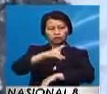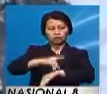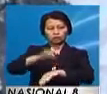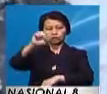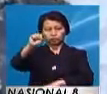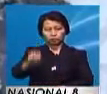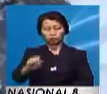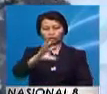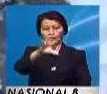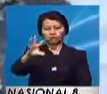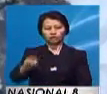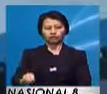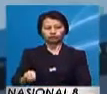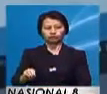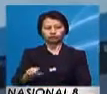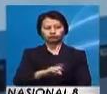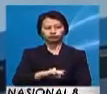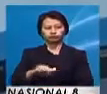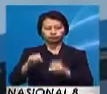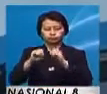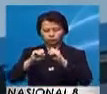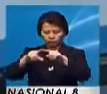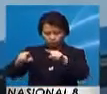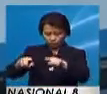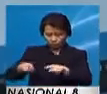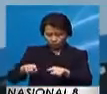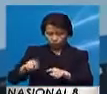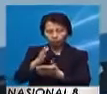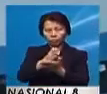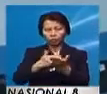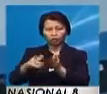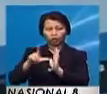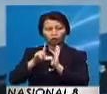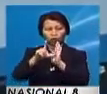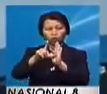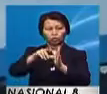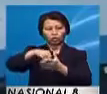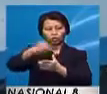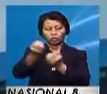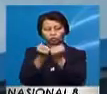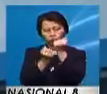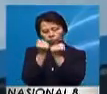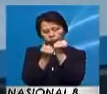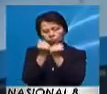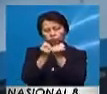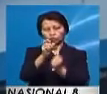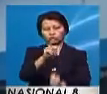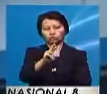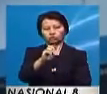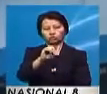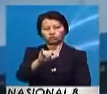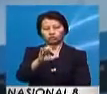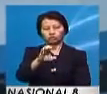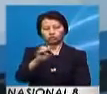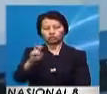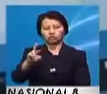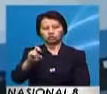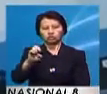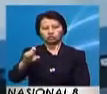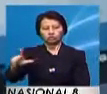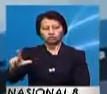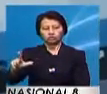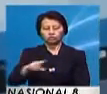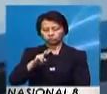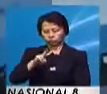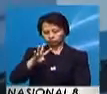Selatan Afrika Selatan. Serpihan tersebut tertera sebahagian logo pengeluar enjin Rolls-Royce. Pada 24 Mac pula,